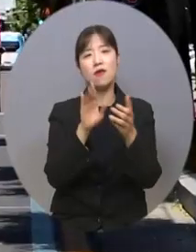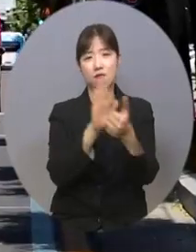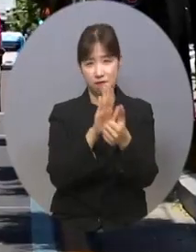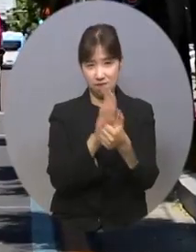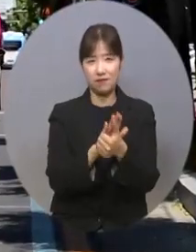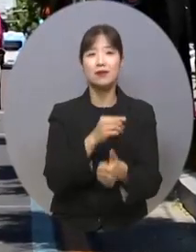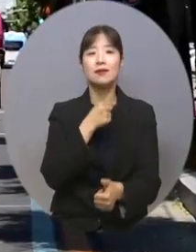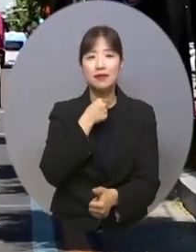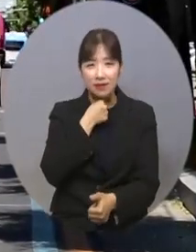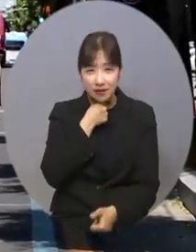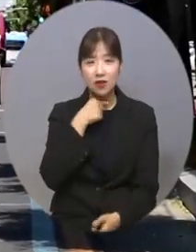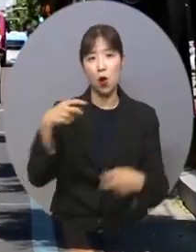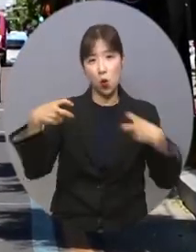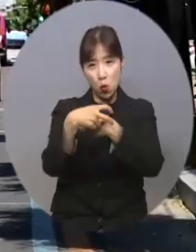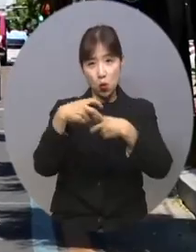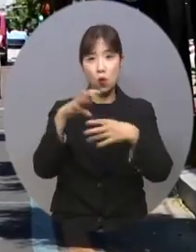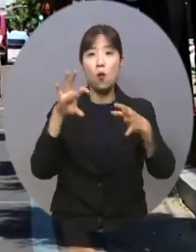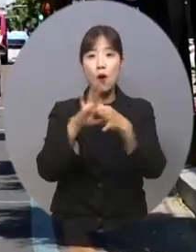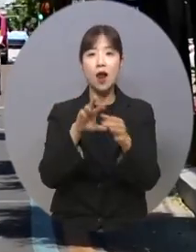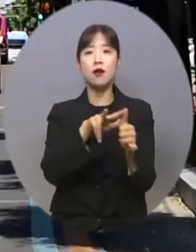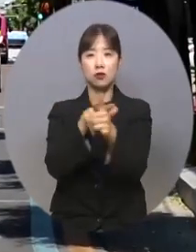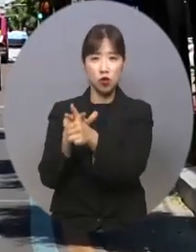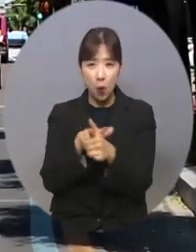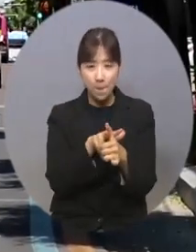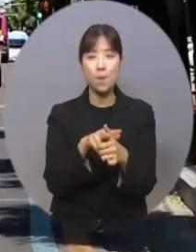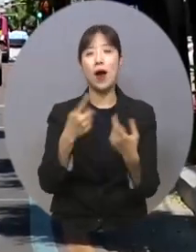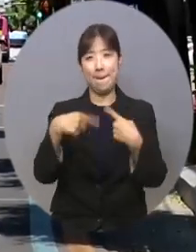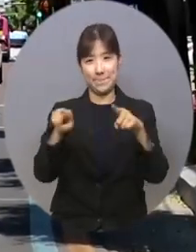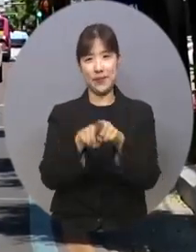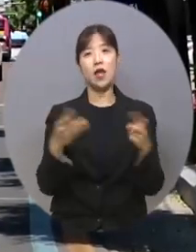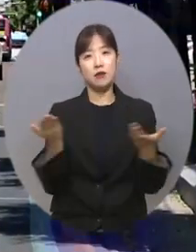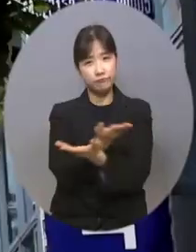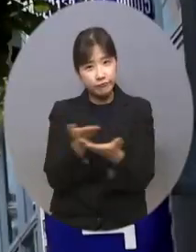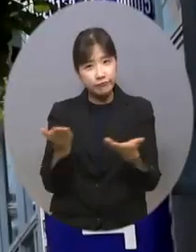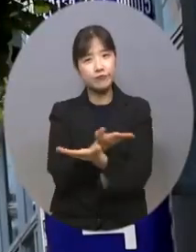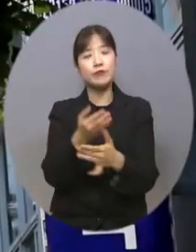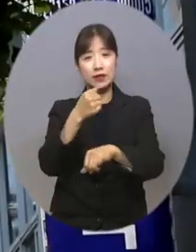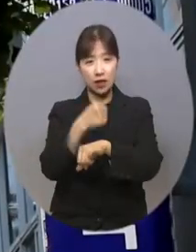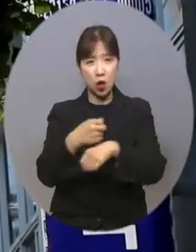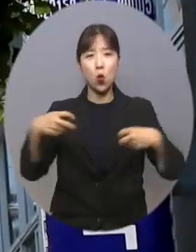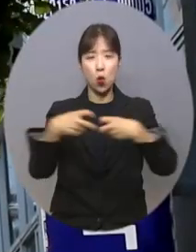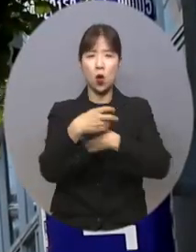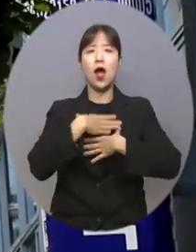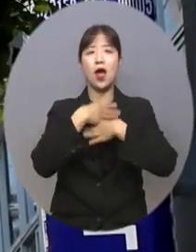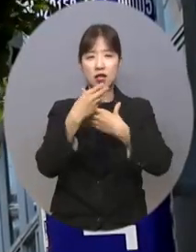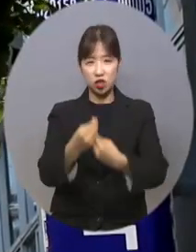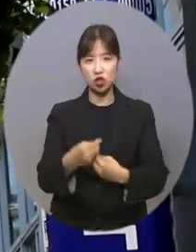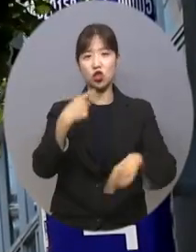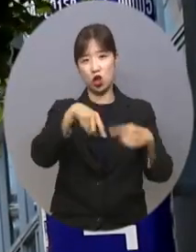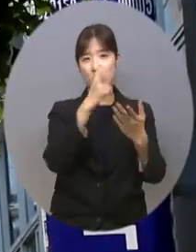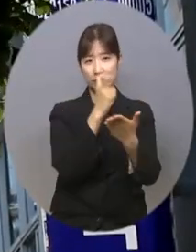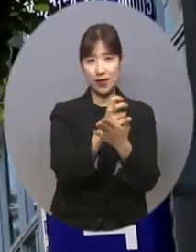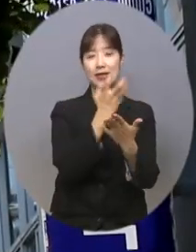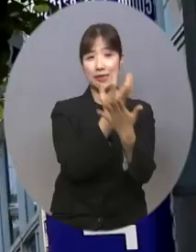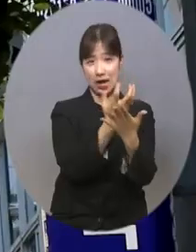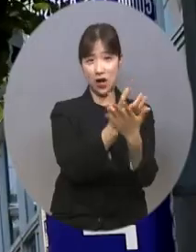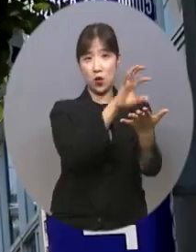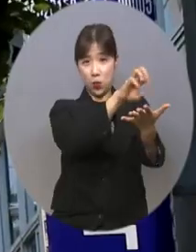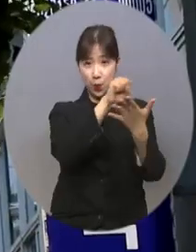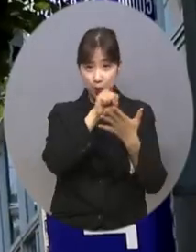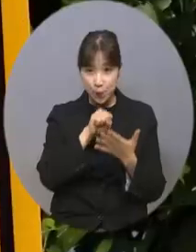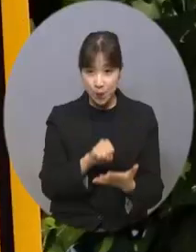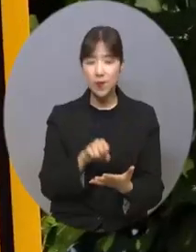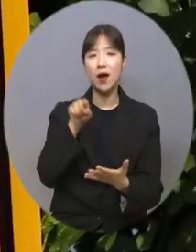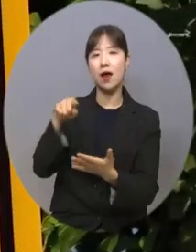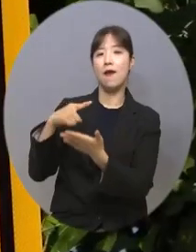기관은 각각 보유한 교통 관련 정보를 정기적으로 공유해 교통 안전 정책 자료로 삼고 이를 내비게이션에